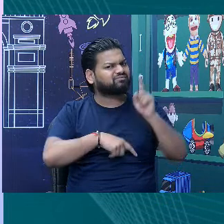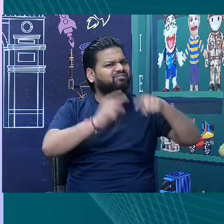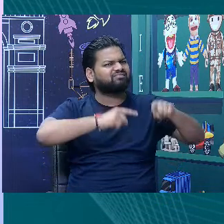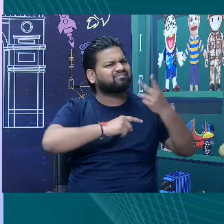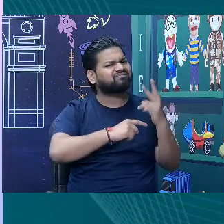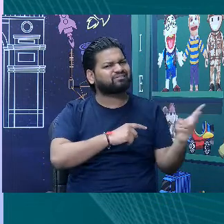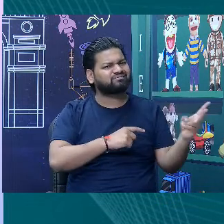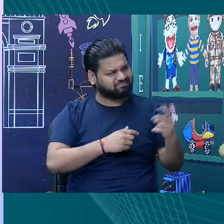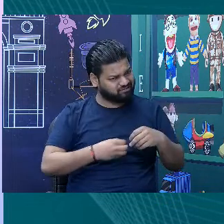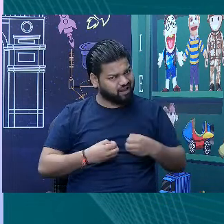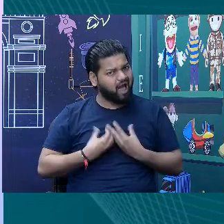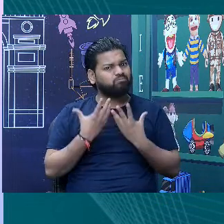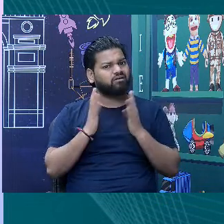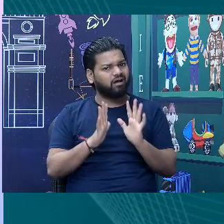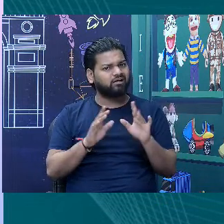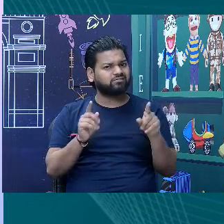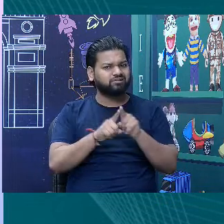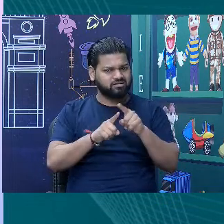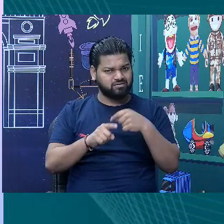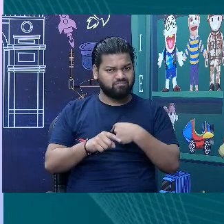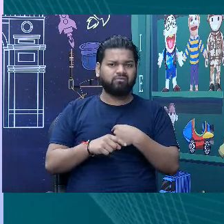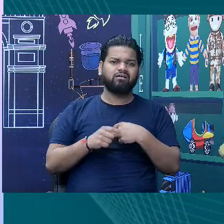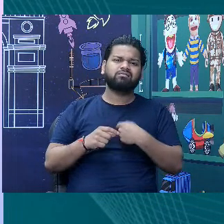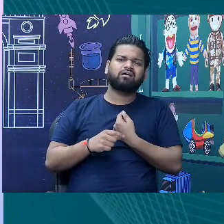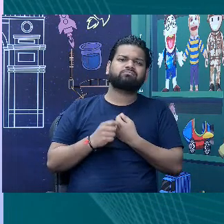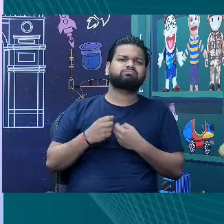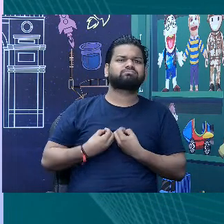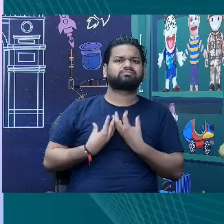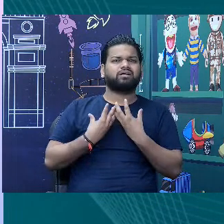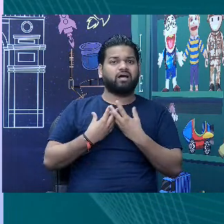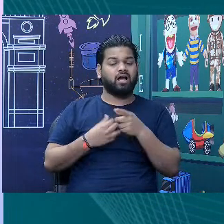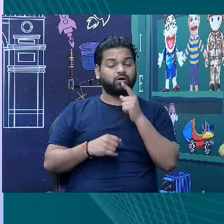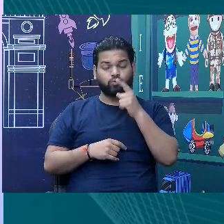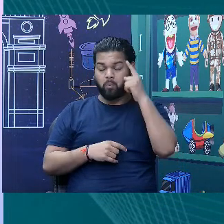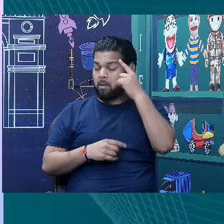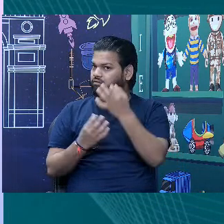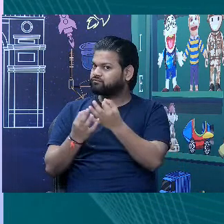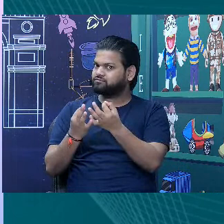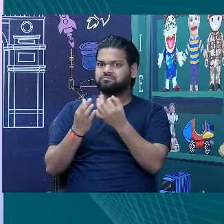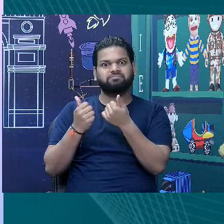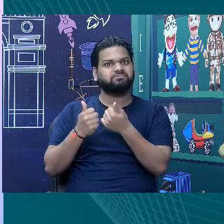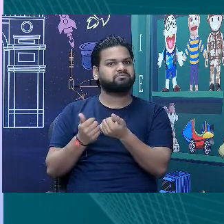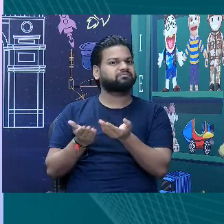सो ही हैज अ वेरी peppy sense of humor. Okay.